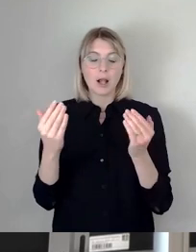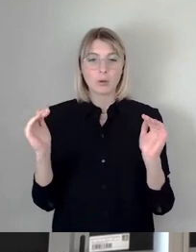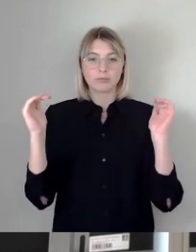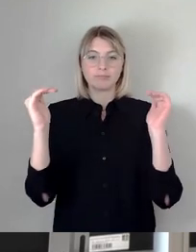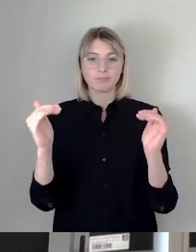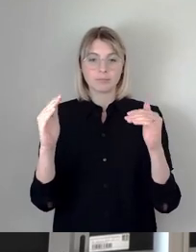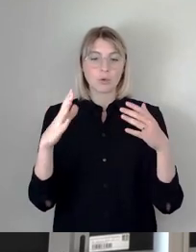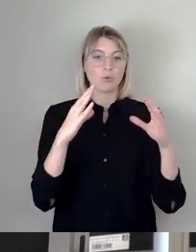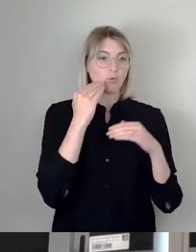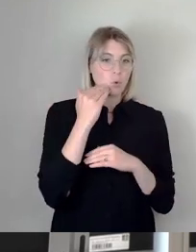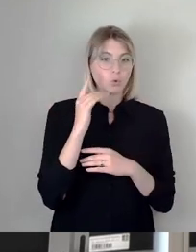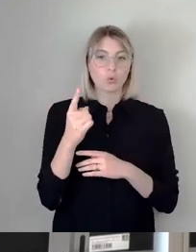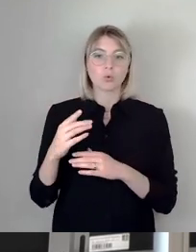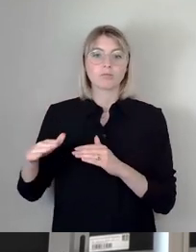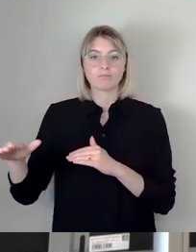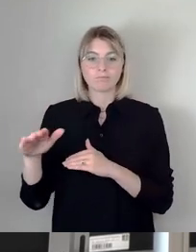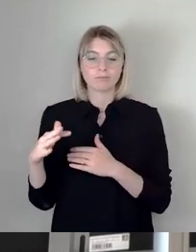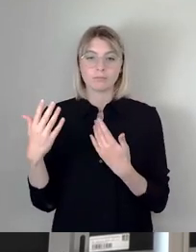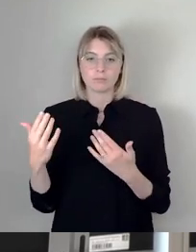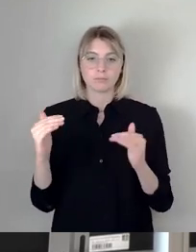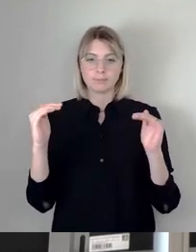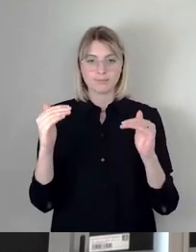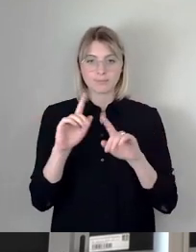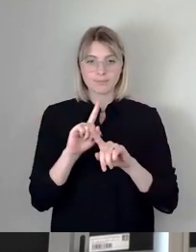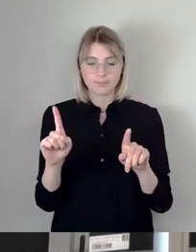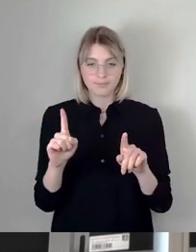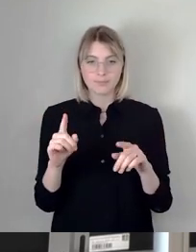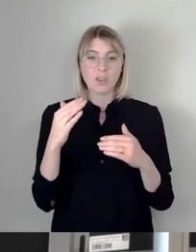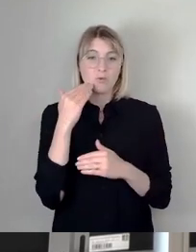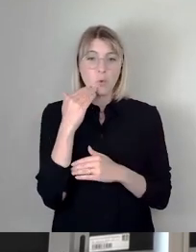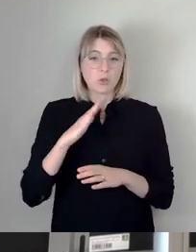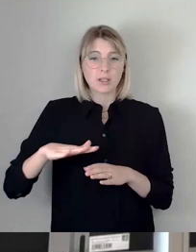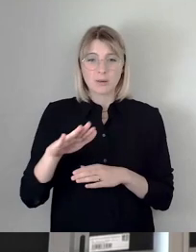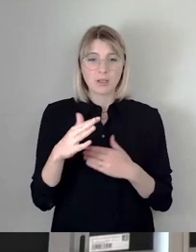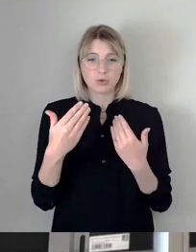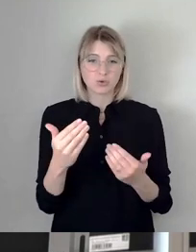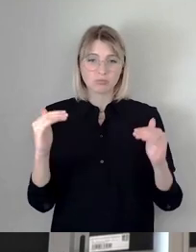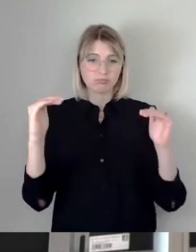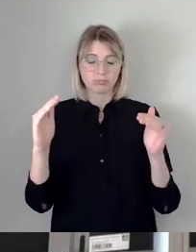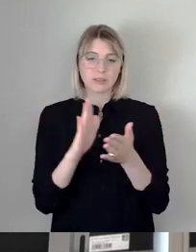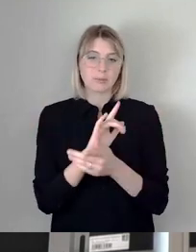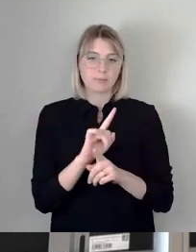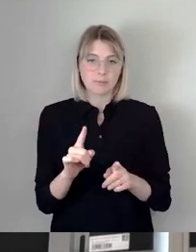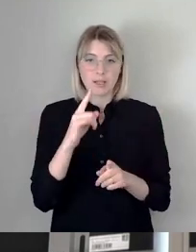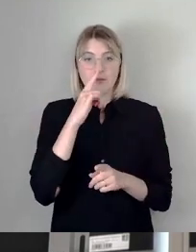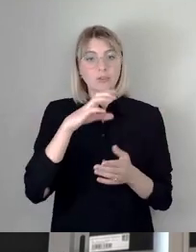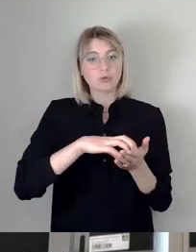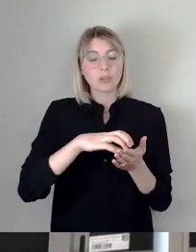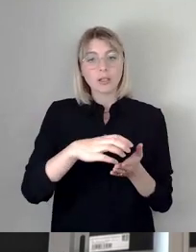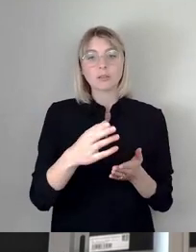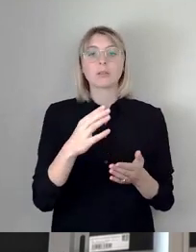Denn in diesem Gebiet ist diese nahezu gleiche Verteilung nicht gegeben. Mit der Umwidmung in ein urbanes Gebiet kann hier eine Nutzungsverteilung